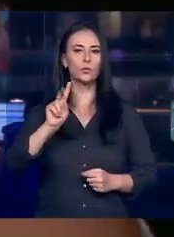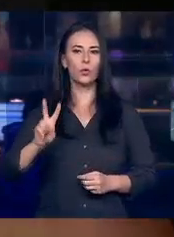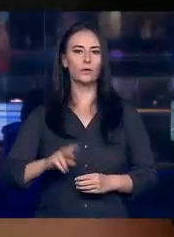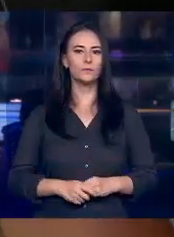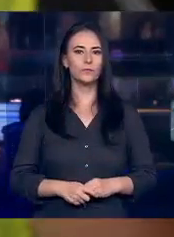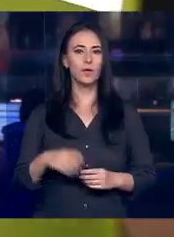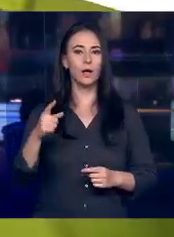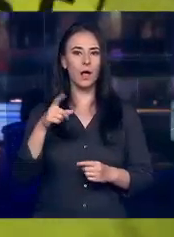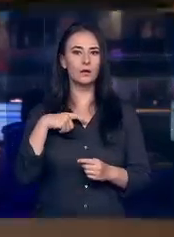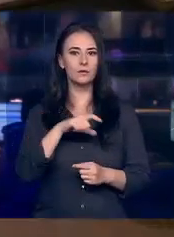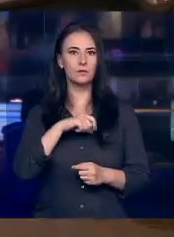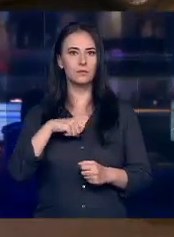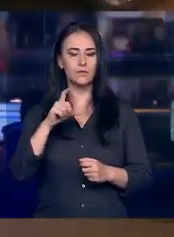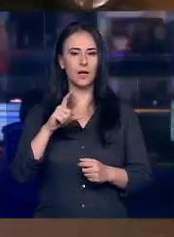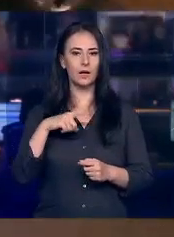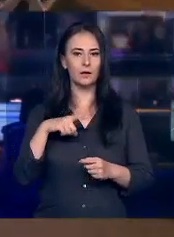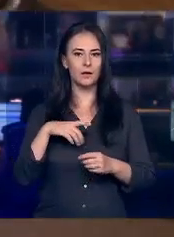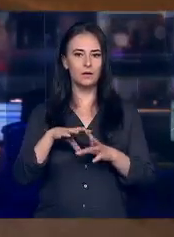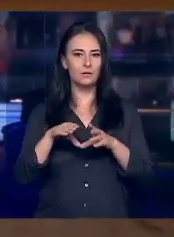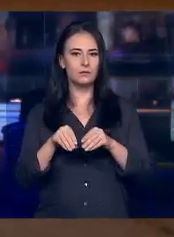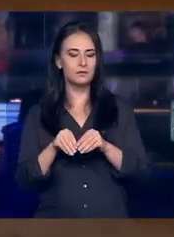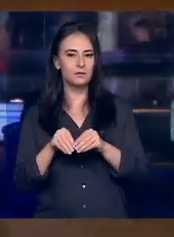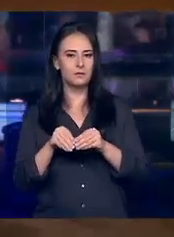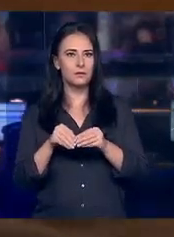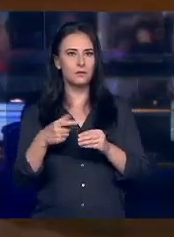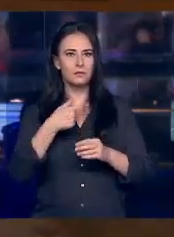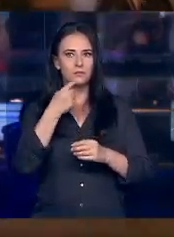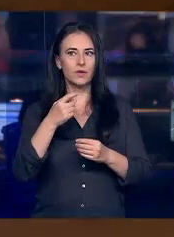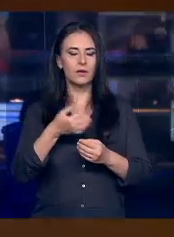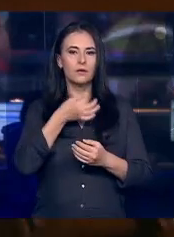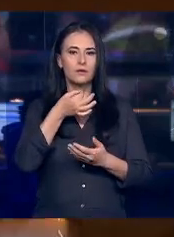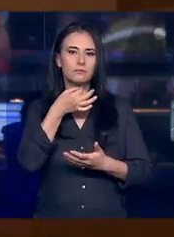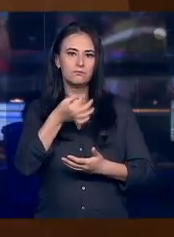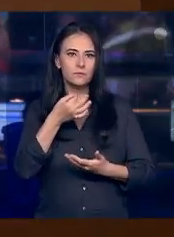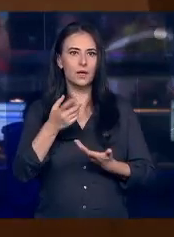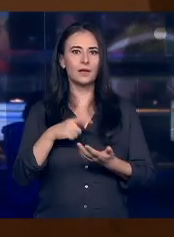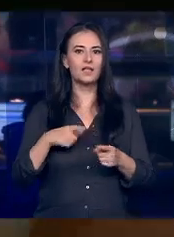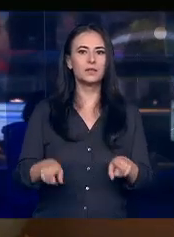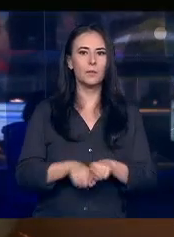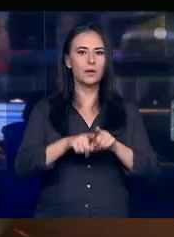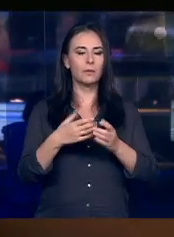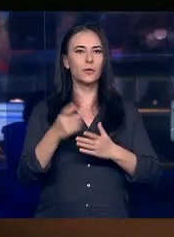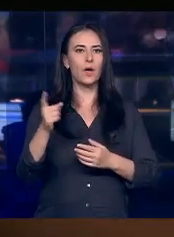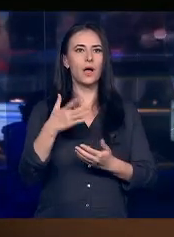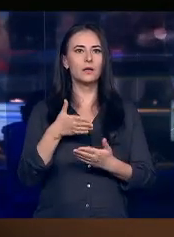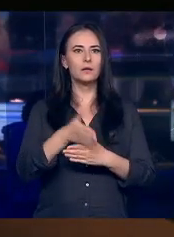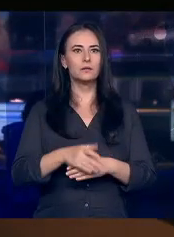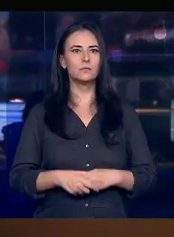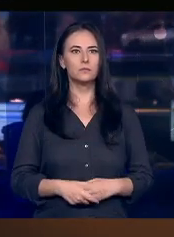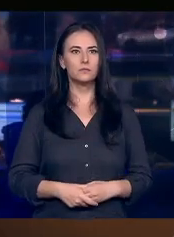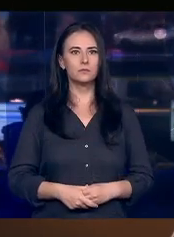112. Eu am primit niște bătăi puternice în ușă și vecinii au strigat să mă duc, că vecina e cu probleme.